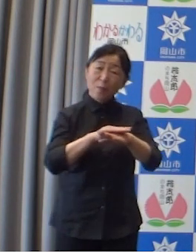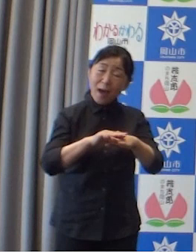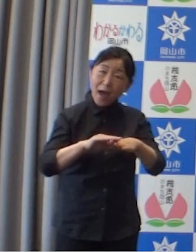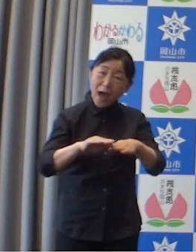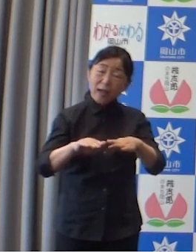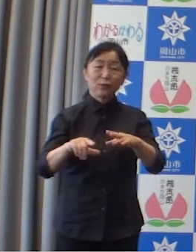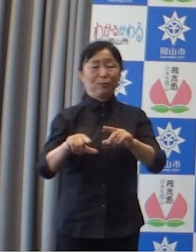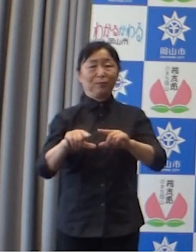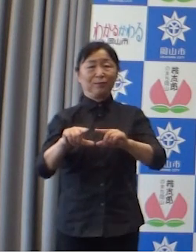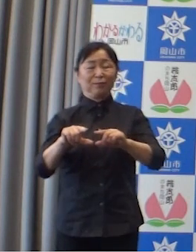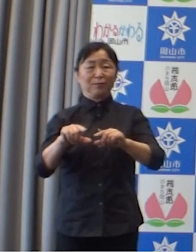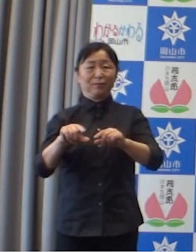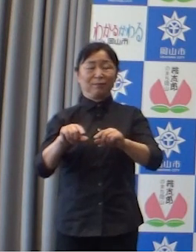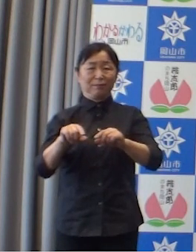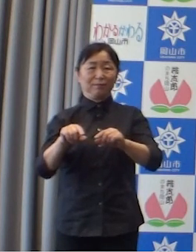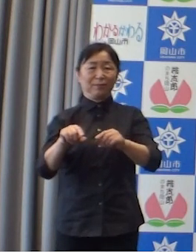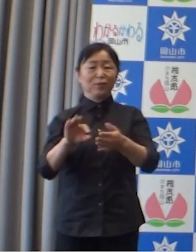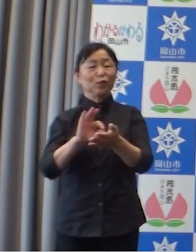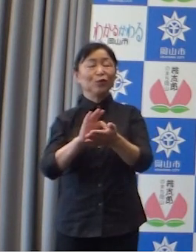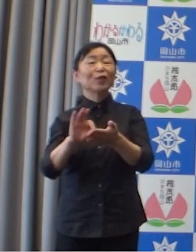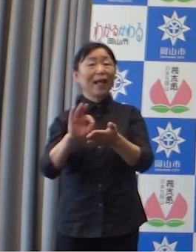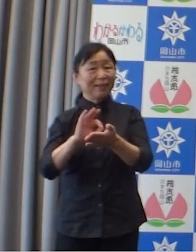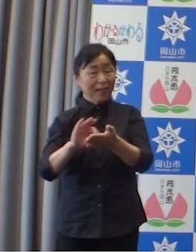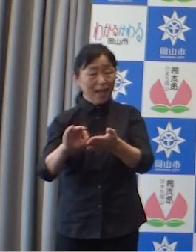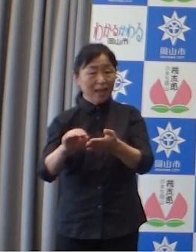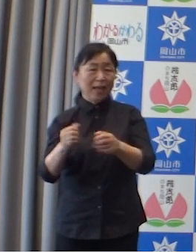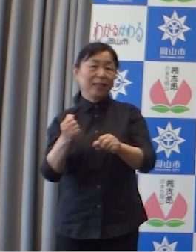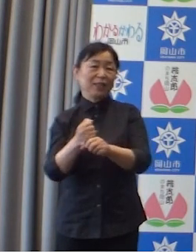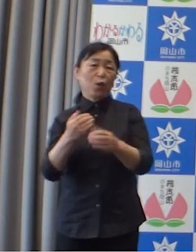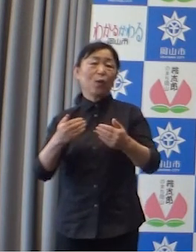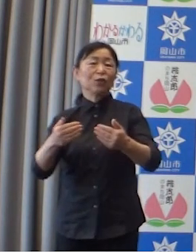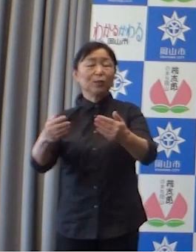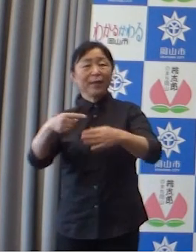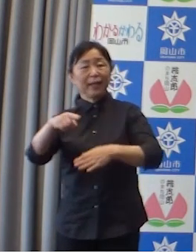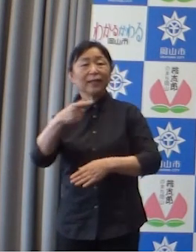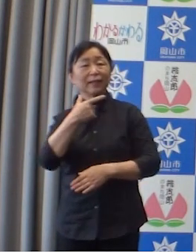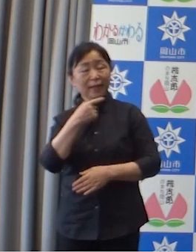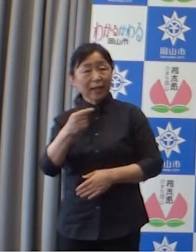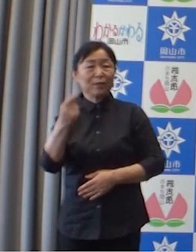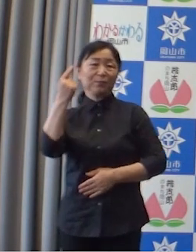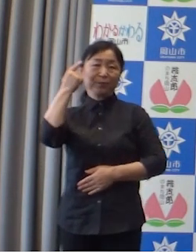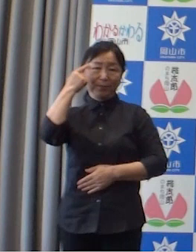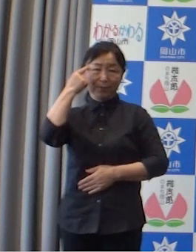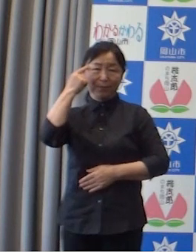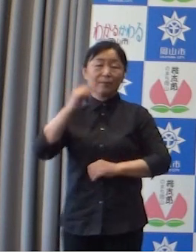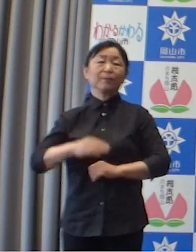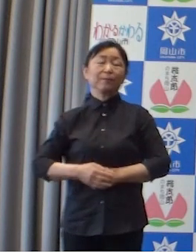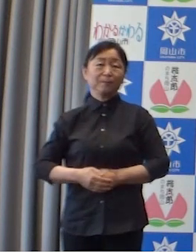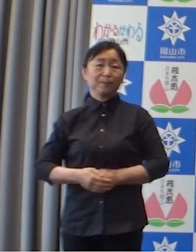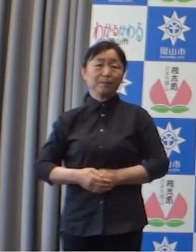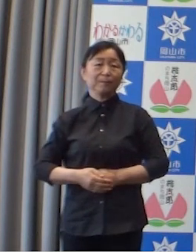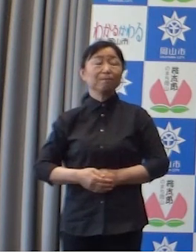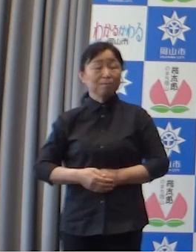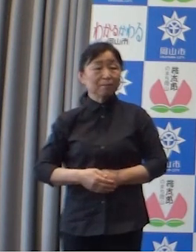て、事業を進めていく、こういうことを考えていきたいと思います。